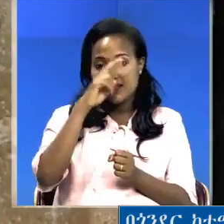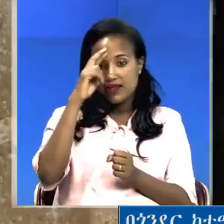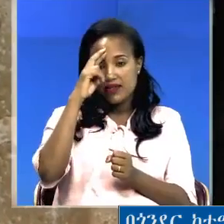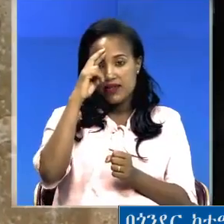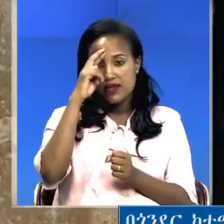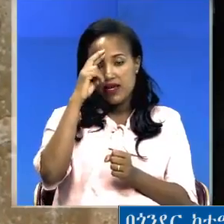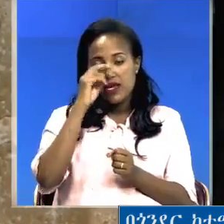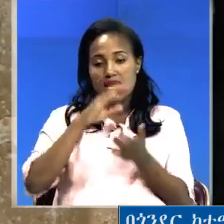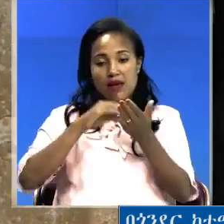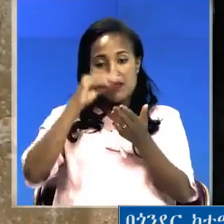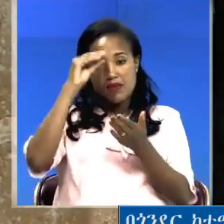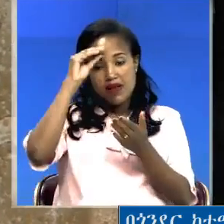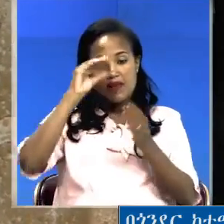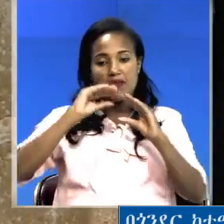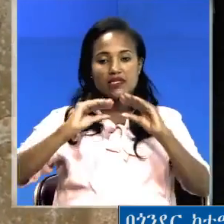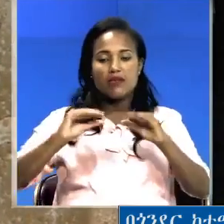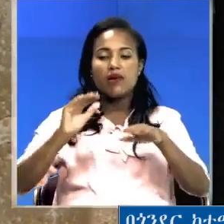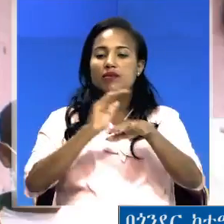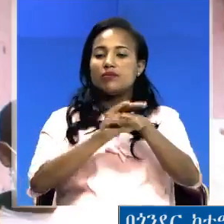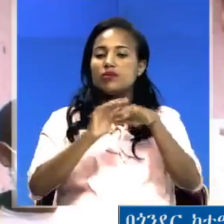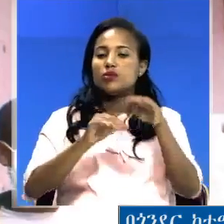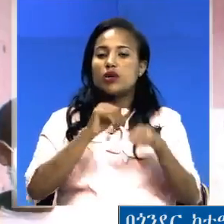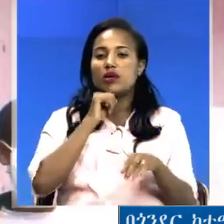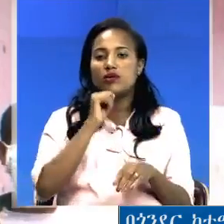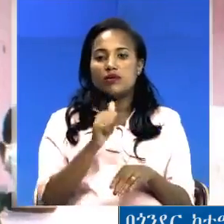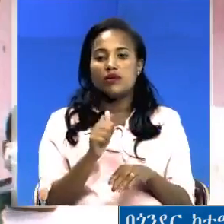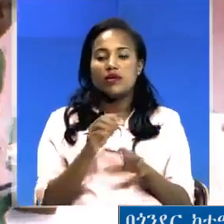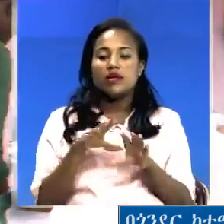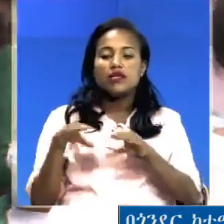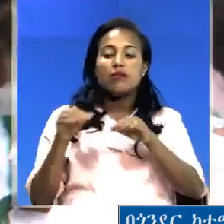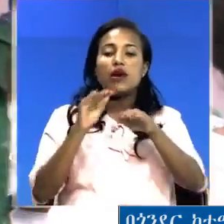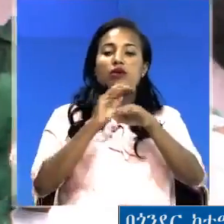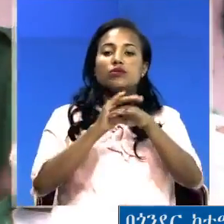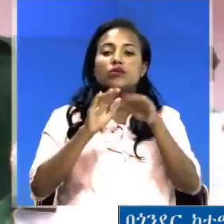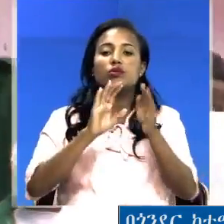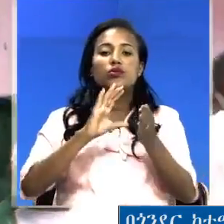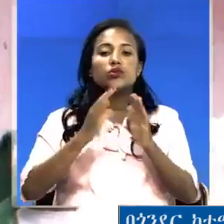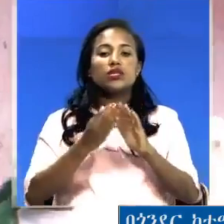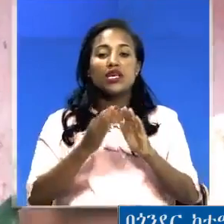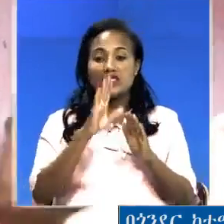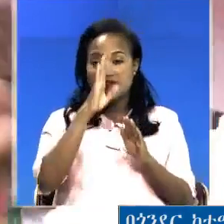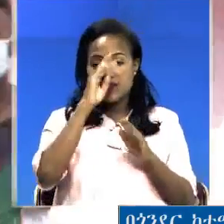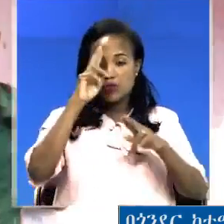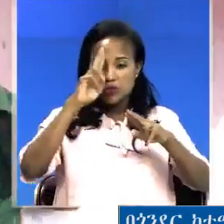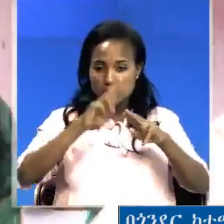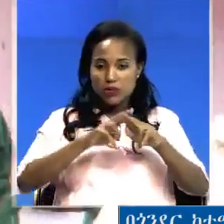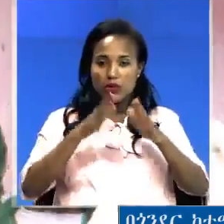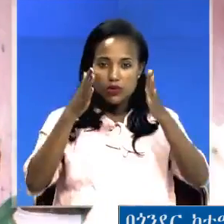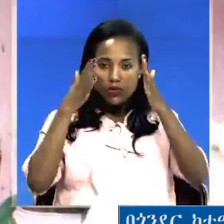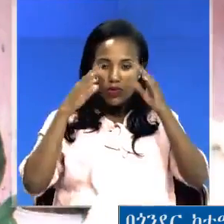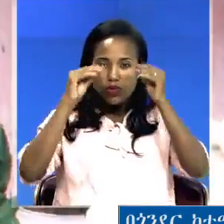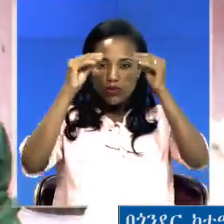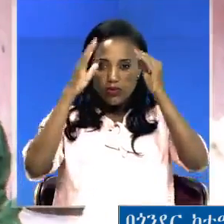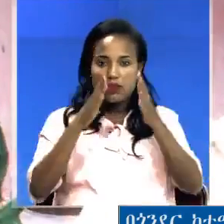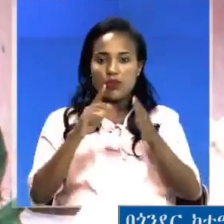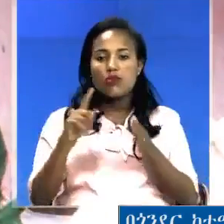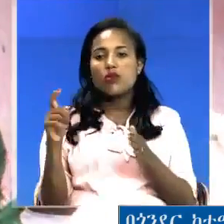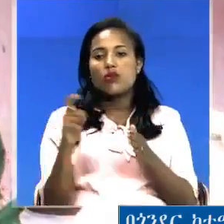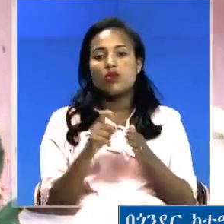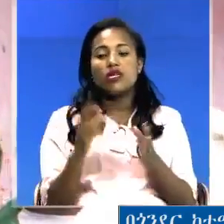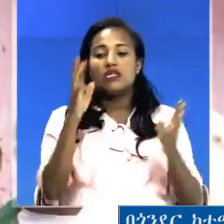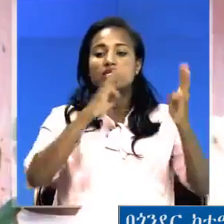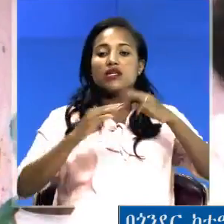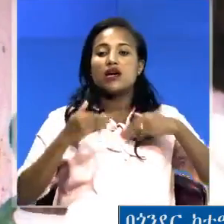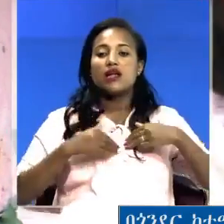ለመማር ማስተማር ምቹ አይደሉም። ተማሪ ምቹ ሁኔታ ሲፈጠርለት ነው ቁጭ ብሎ ትኩረቱ ወደ መምህሩ ስቦ የሚማረው። ችግር ካለ